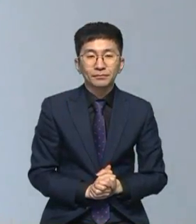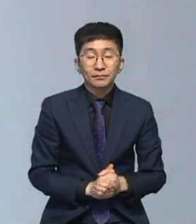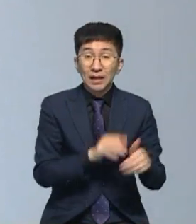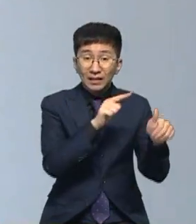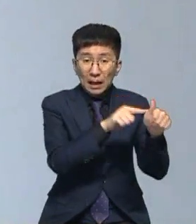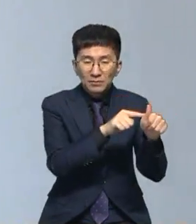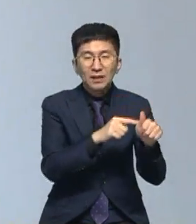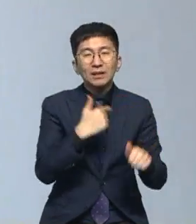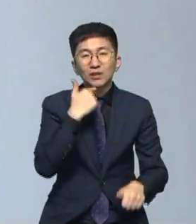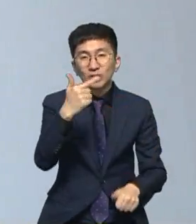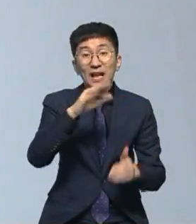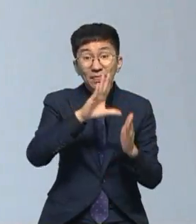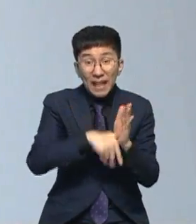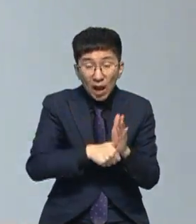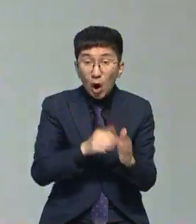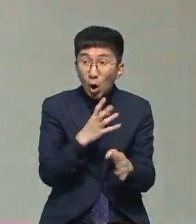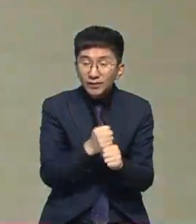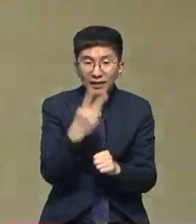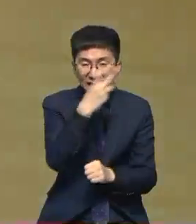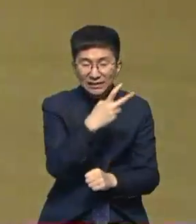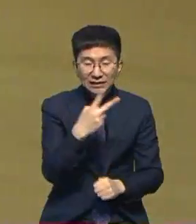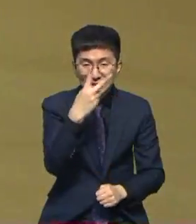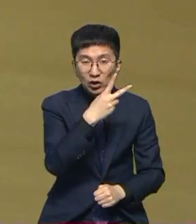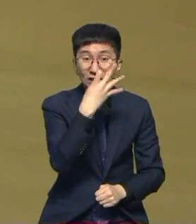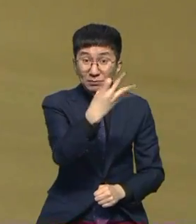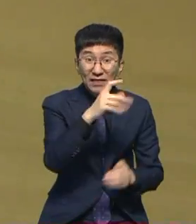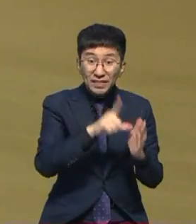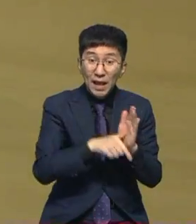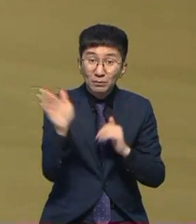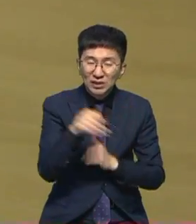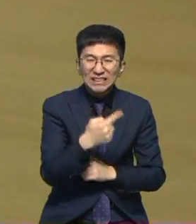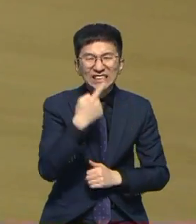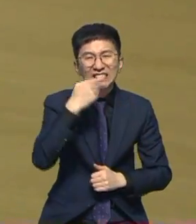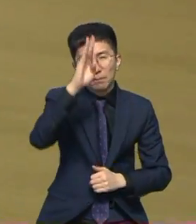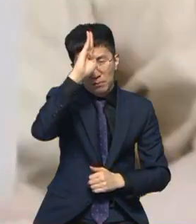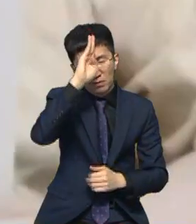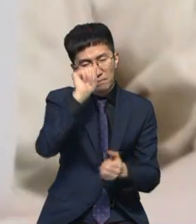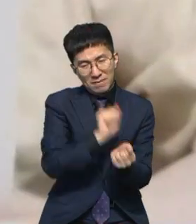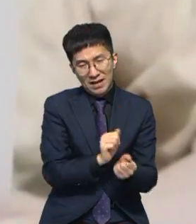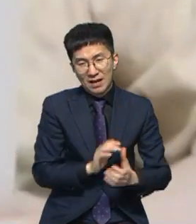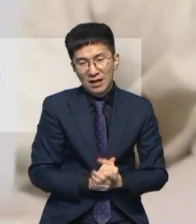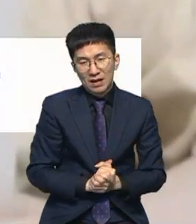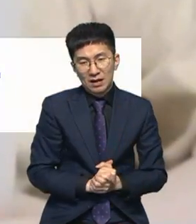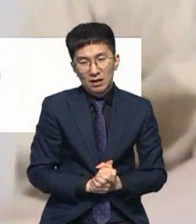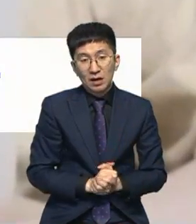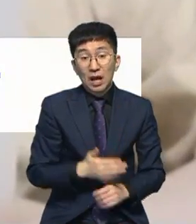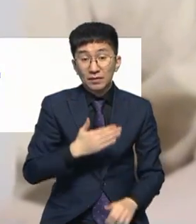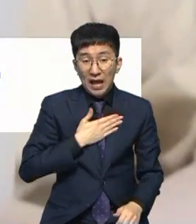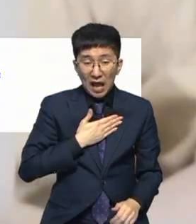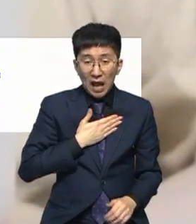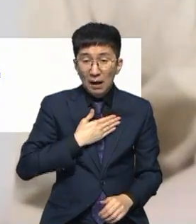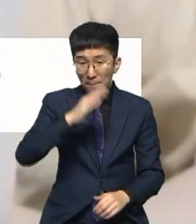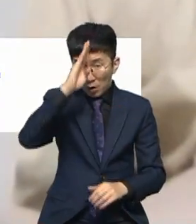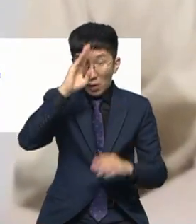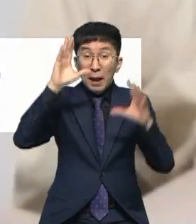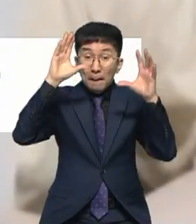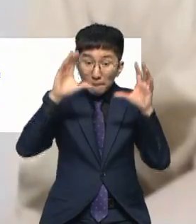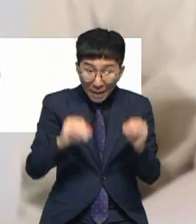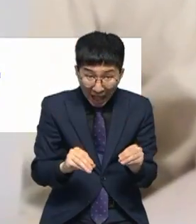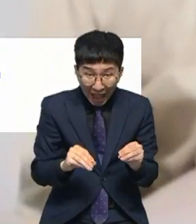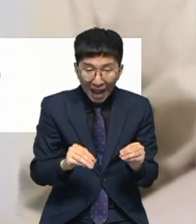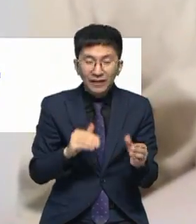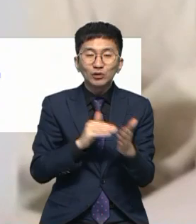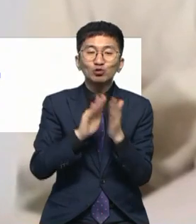은찬이는 6살이던 2014년부터 백혈병과 싸워왔습니다. 제가 완치되는